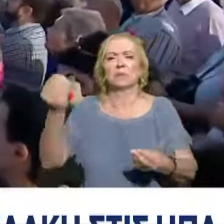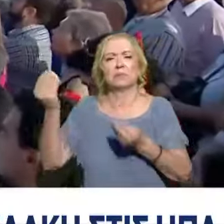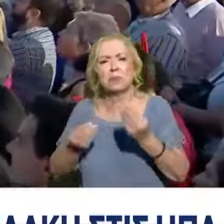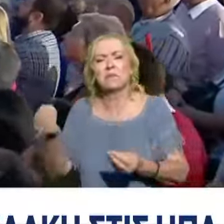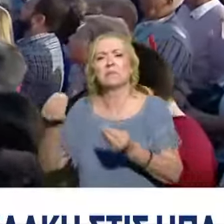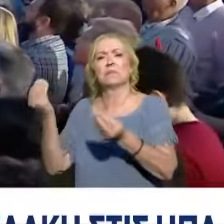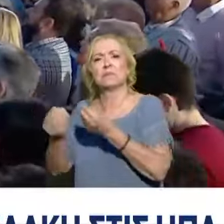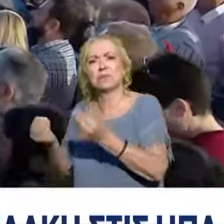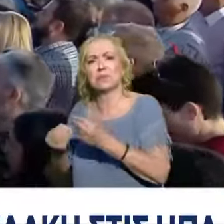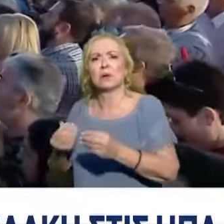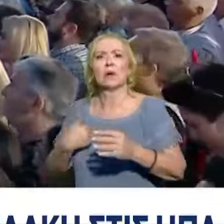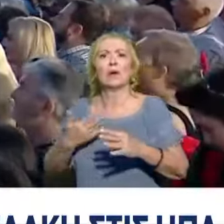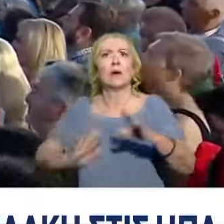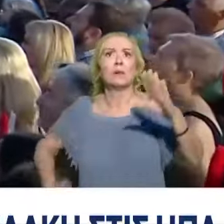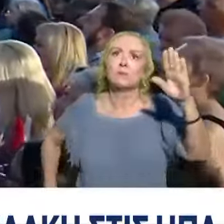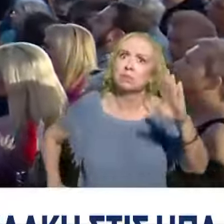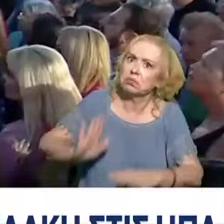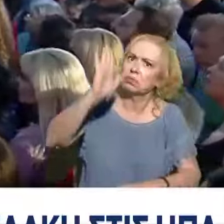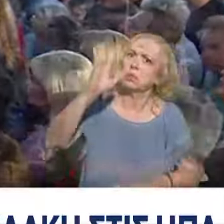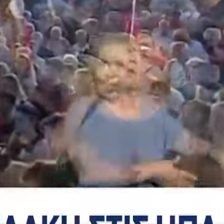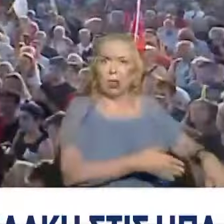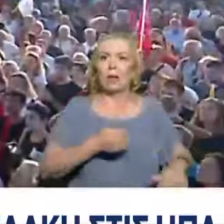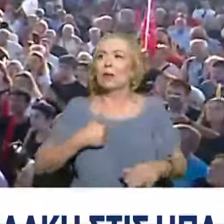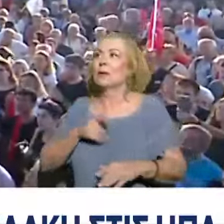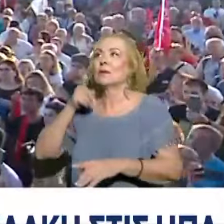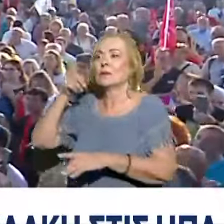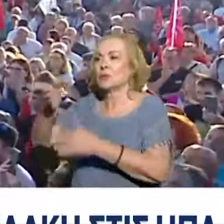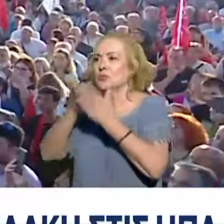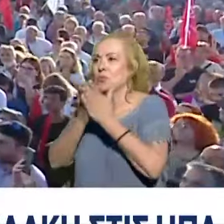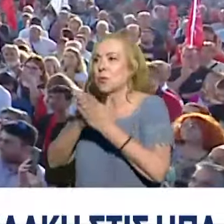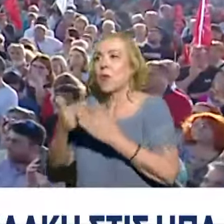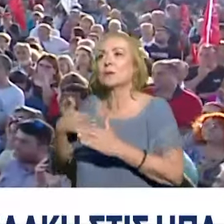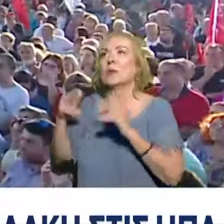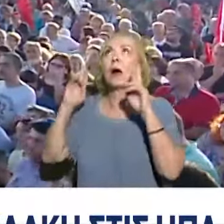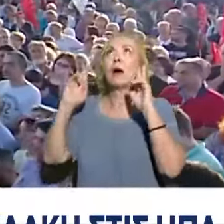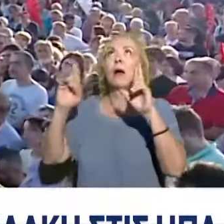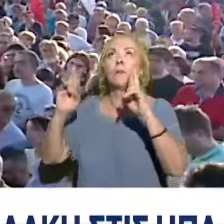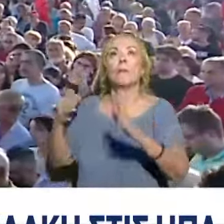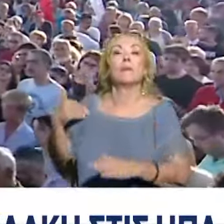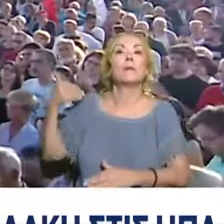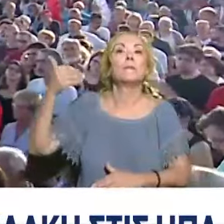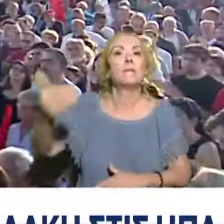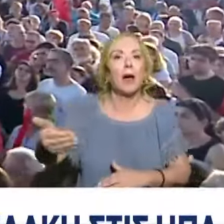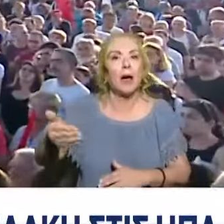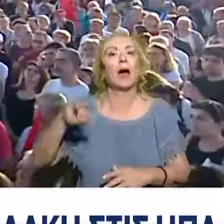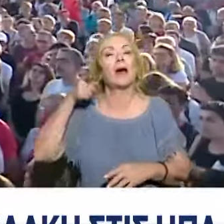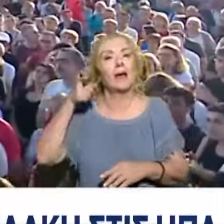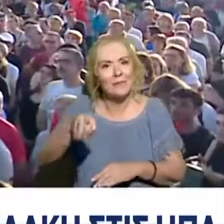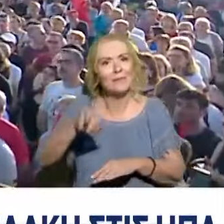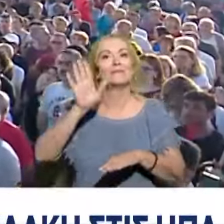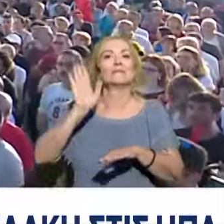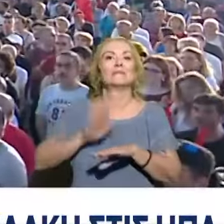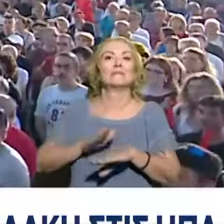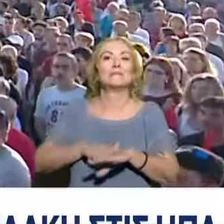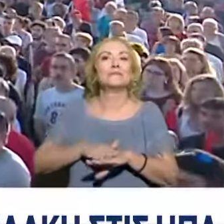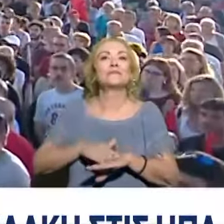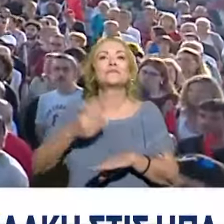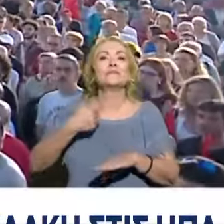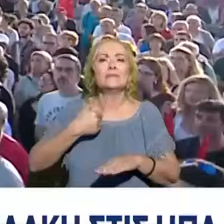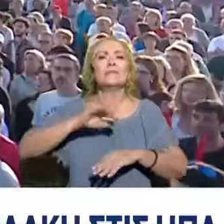πίνακα περιουσίας που δημοσίευσε. Ο δημοσιογράφος υποστηρίζει ότι το σπίτι Κασελάκη στις ΗΠΑ έχει μεταβιβαστεί ένα χρόνο μετά την αγορά του σε